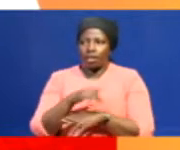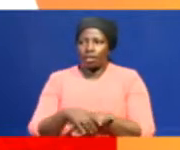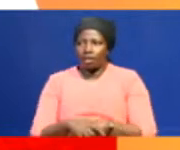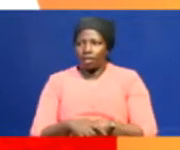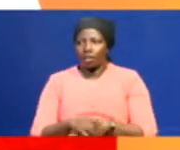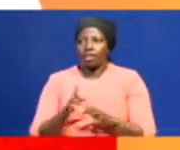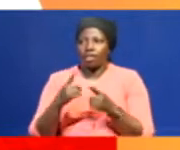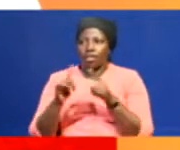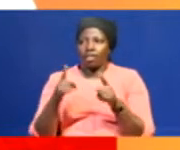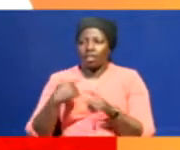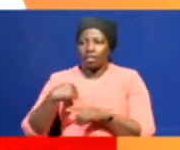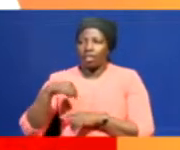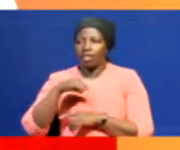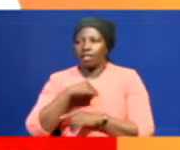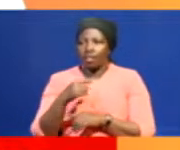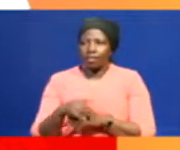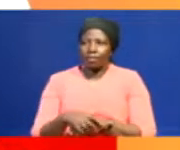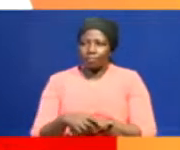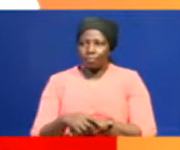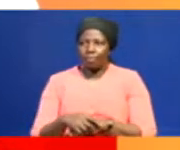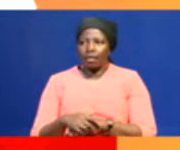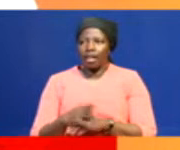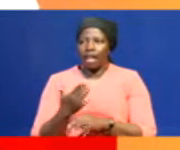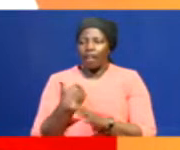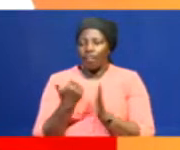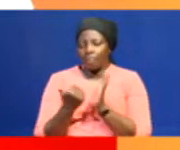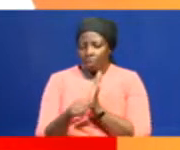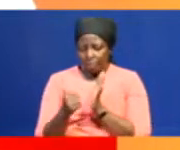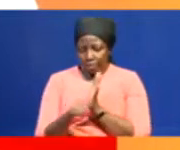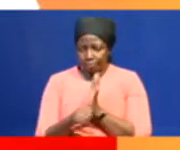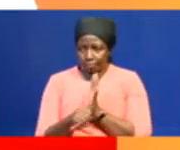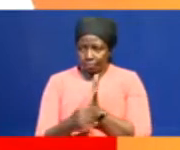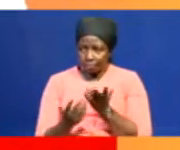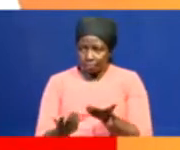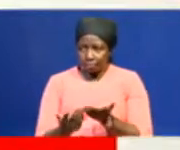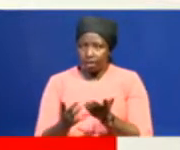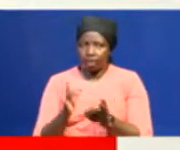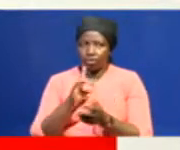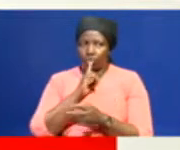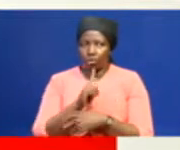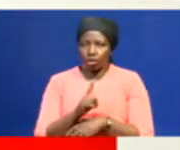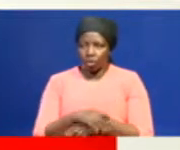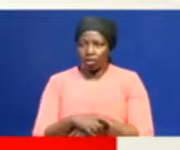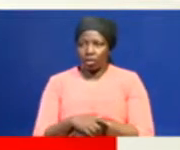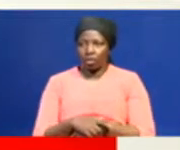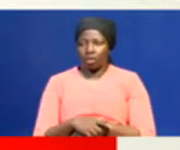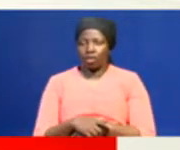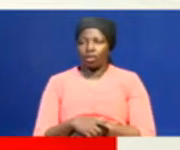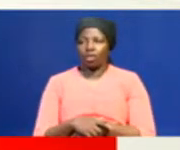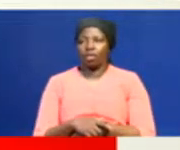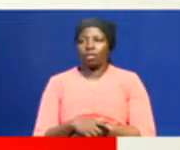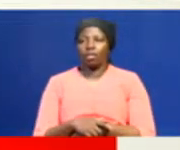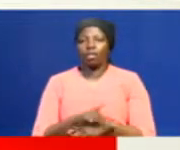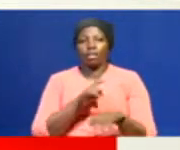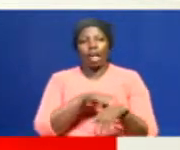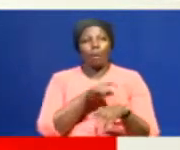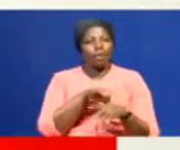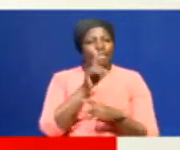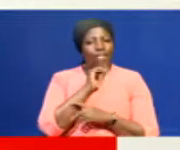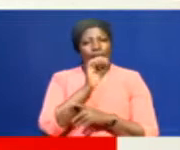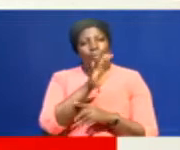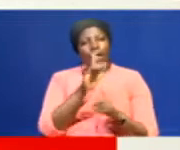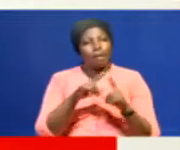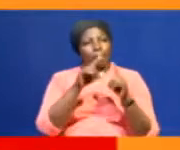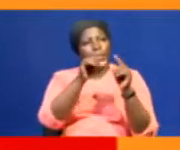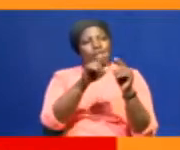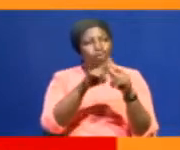kila mara. Tunawaambia hapana, mahali fulani kuna shida fulani na fulani na fulani. Katika dakika tupengeneza kuhesabika, katika kumalizia, ujumbe wako tu